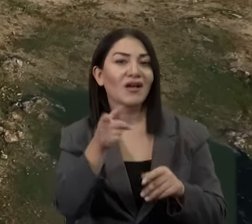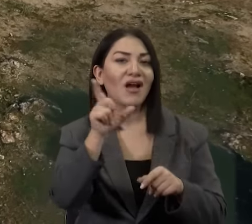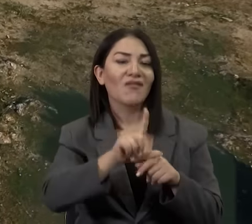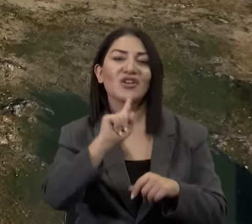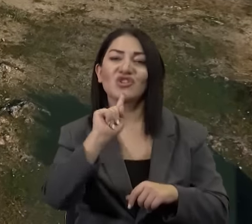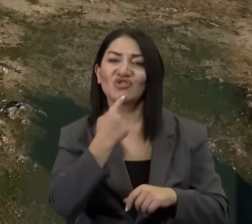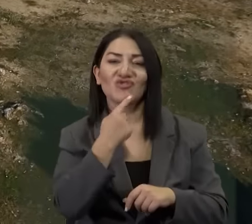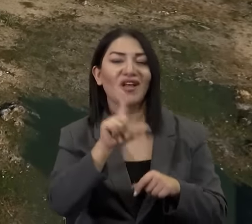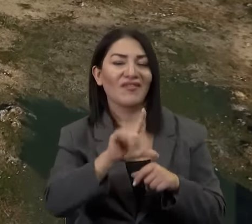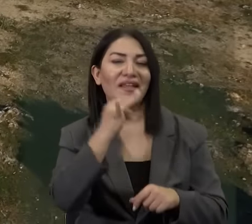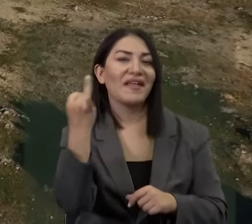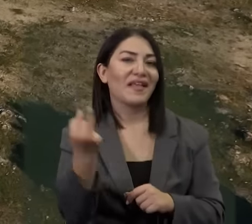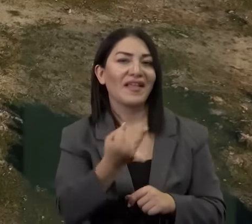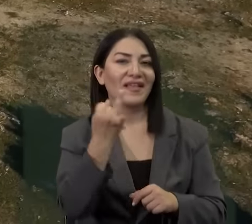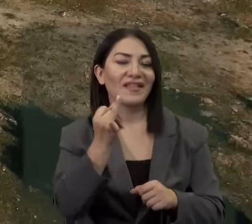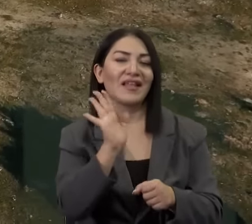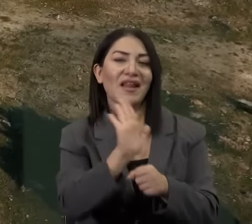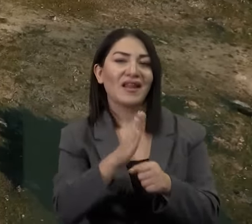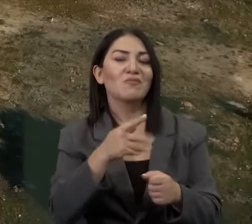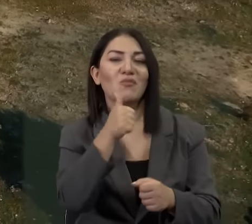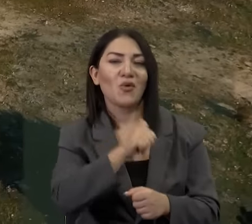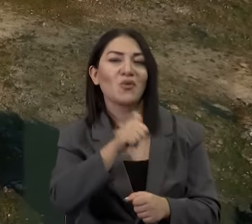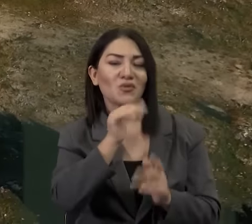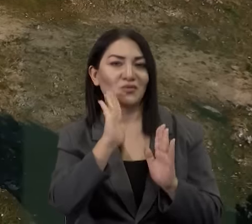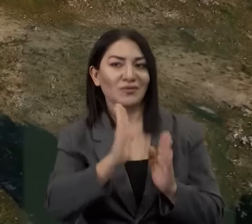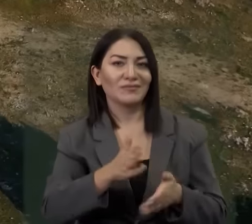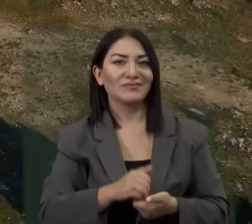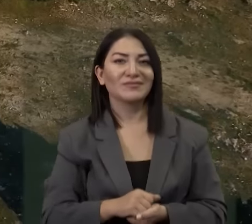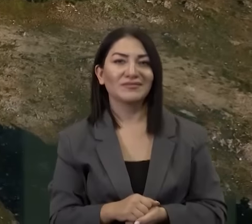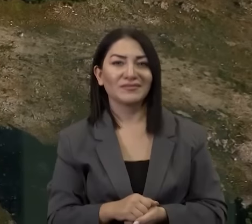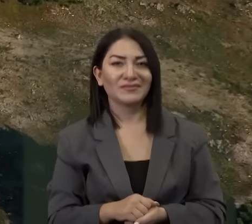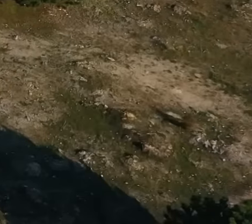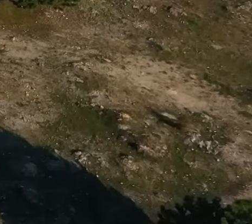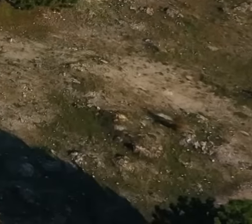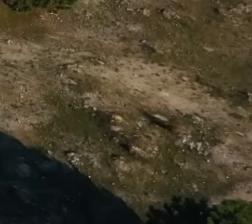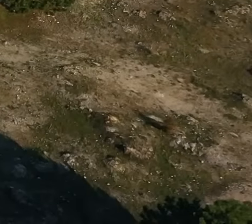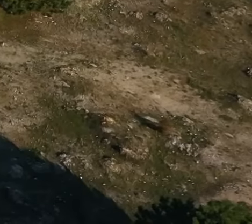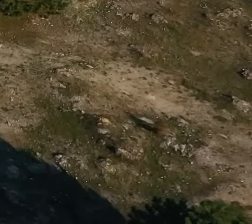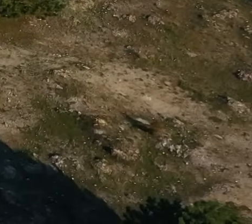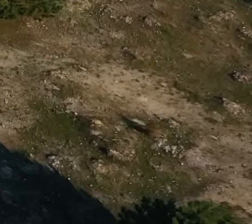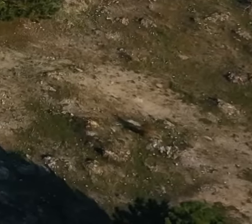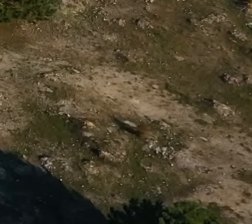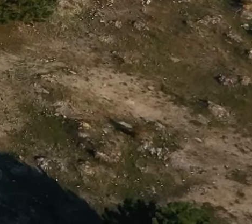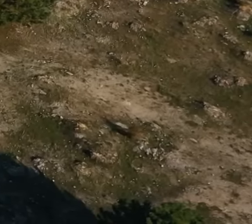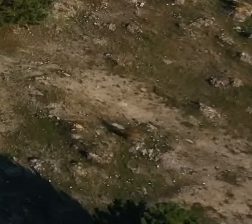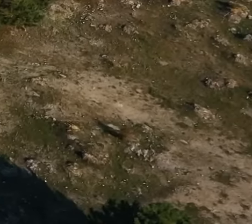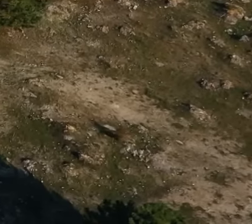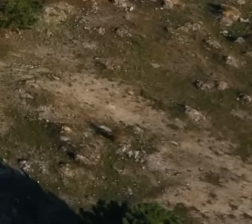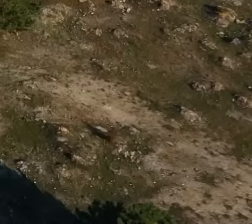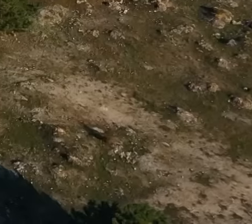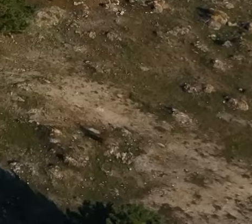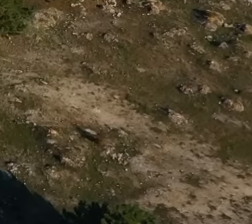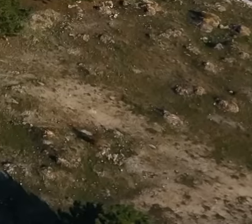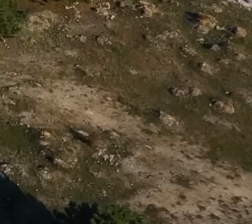Եղեք խելամիտ և ուշադիր, ձեզ սպասում են ավելի բարդ ու հետաքրքիր արկածներ։